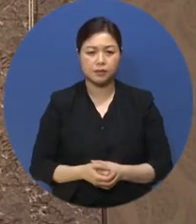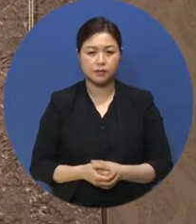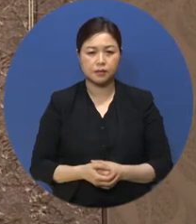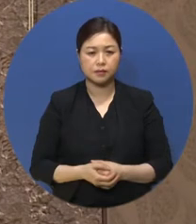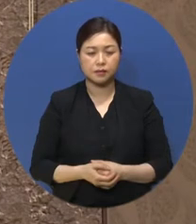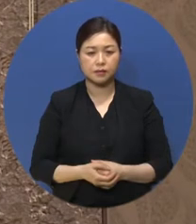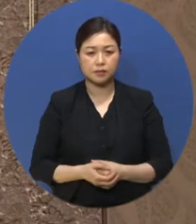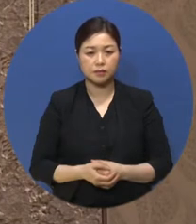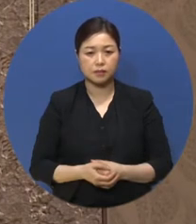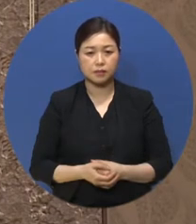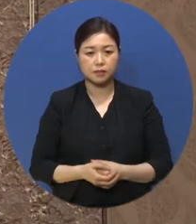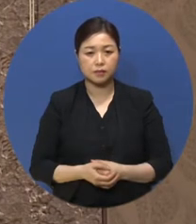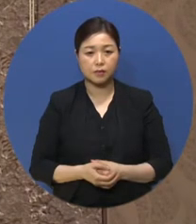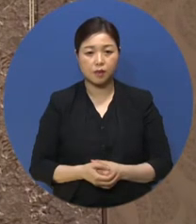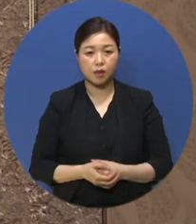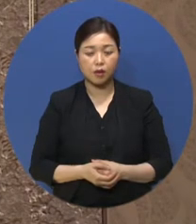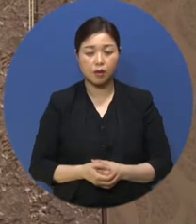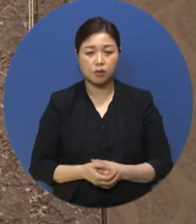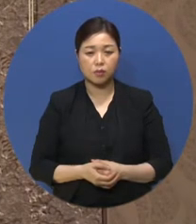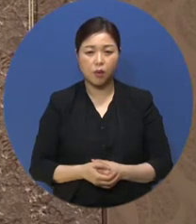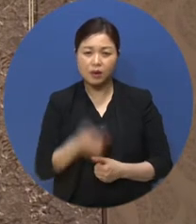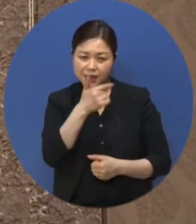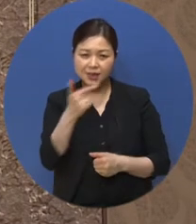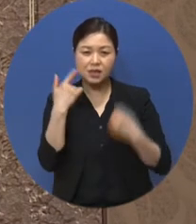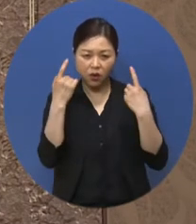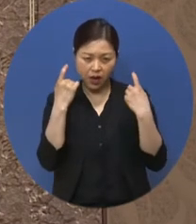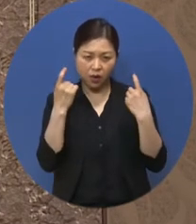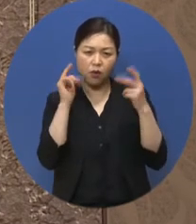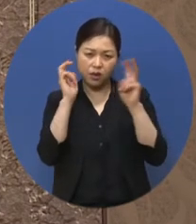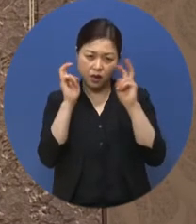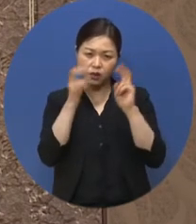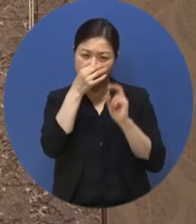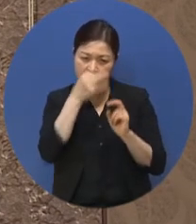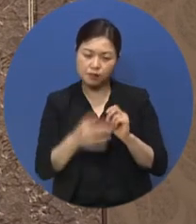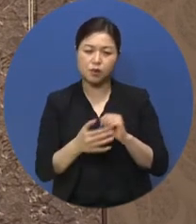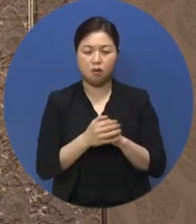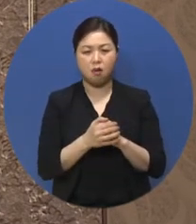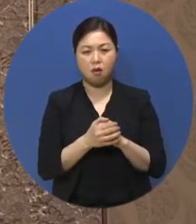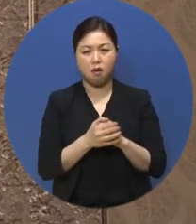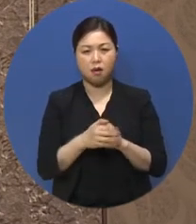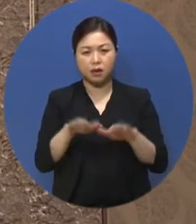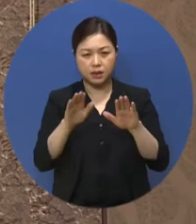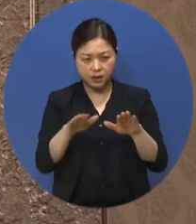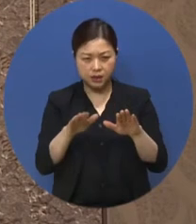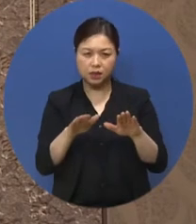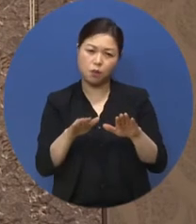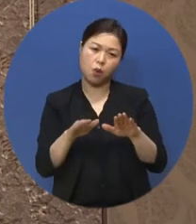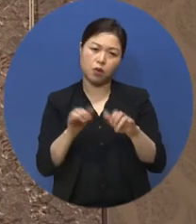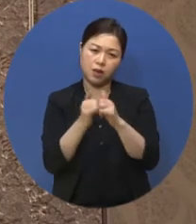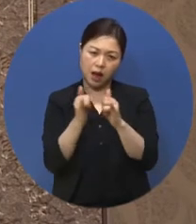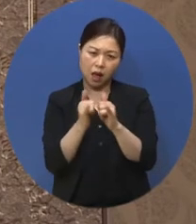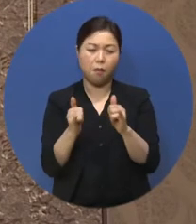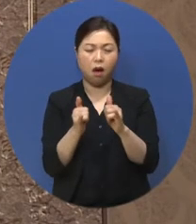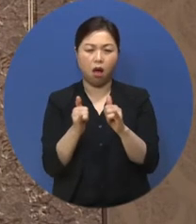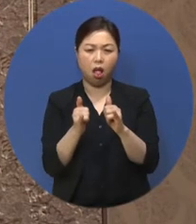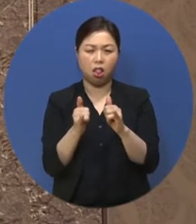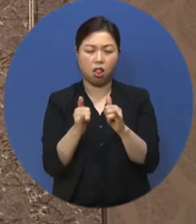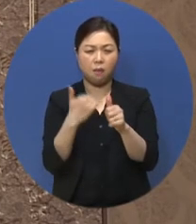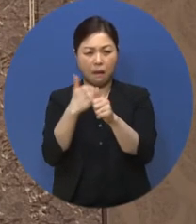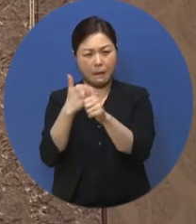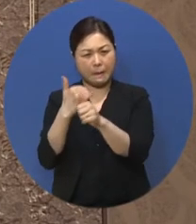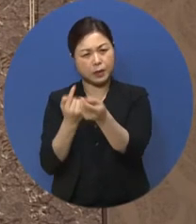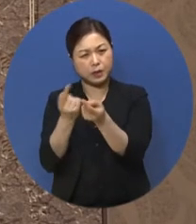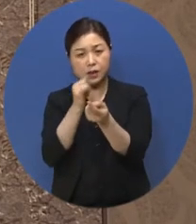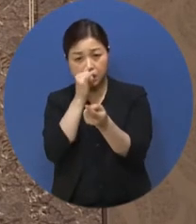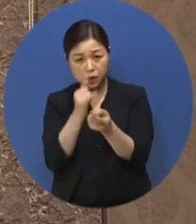우리가 말만 하면 큰 여행사도 지금 힘들어하고 구조조정을 네. 하고 있는데 예예. 지금 소규모 여행사들은 거의 문 닫는 추세잖아요. 그래서